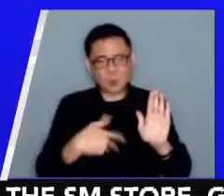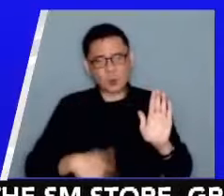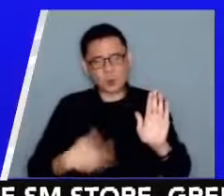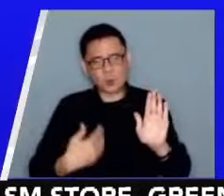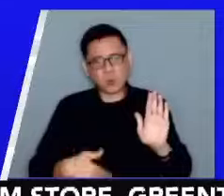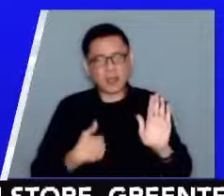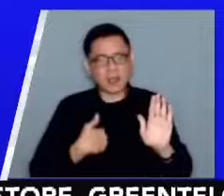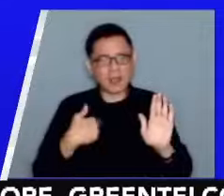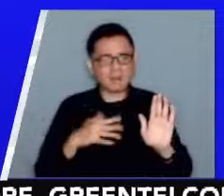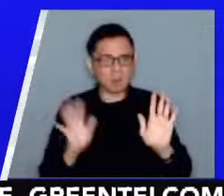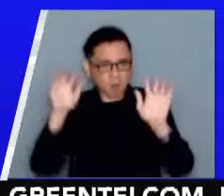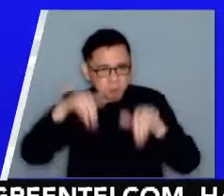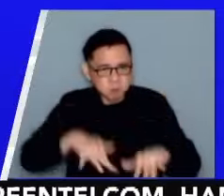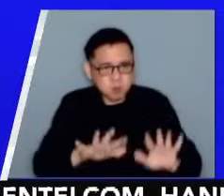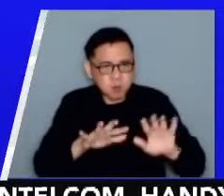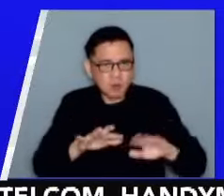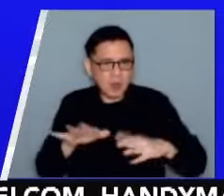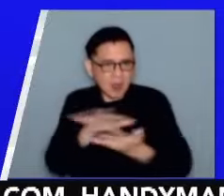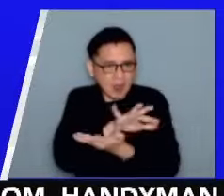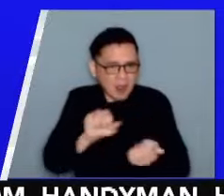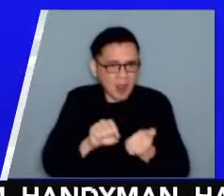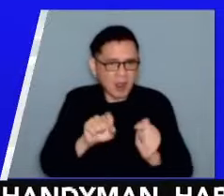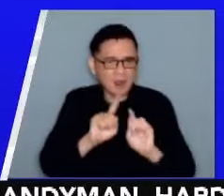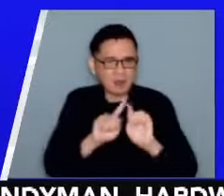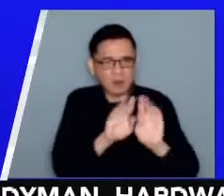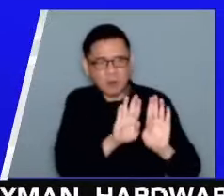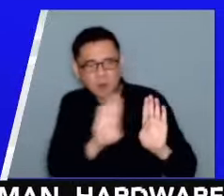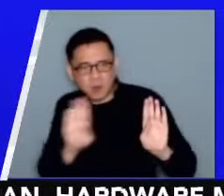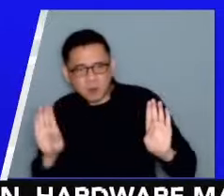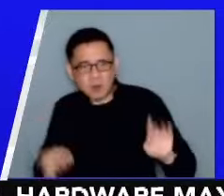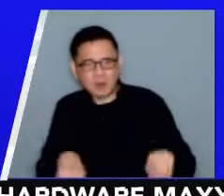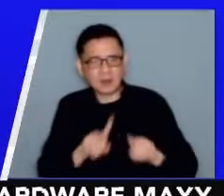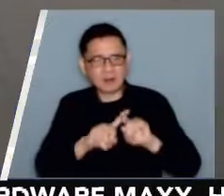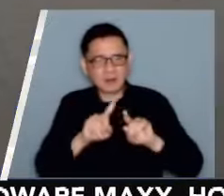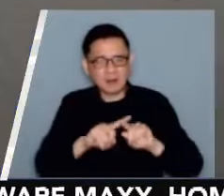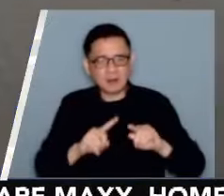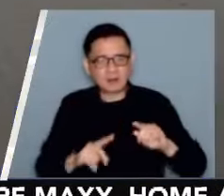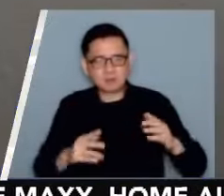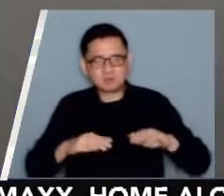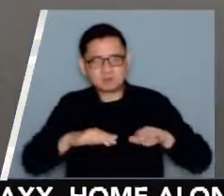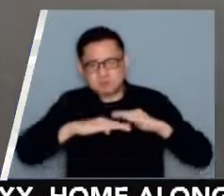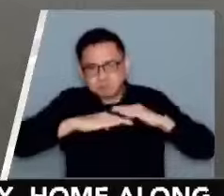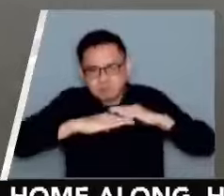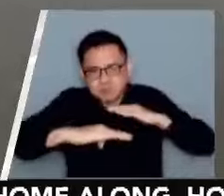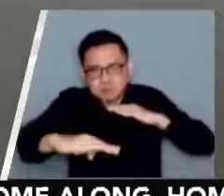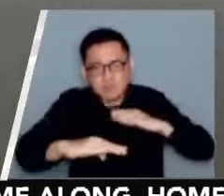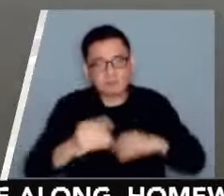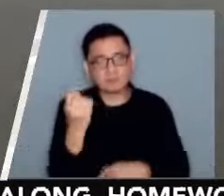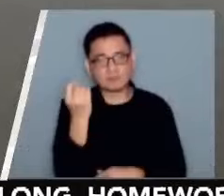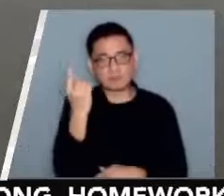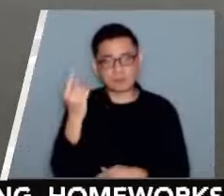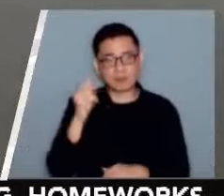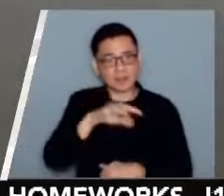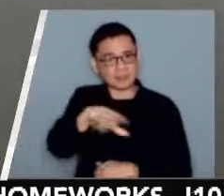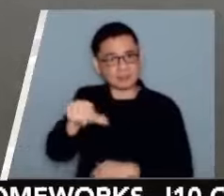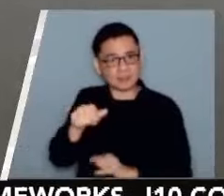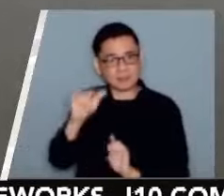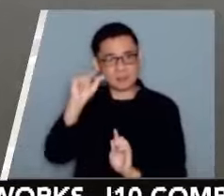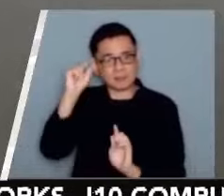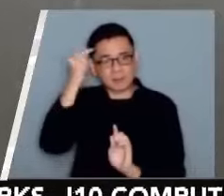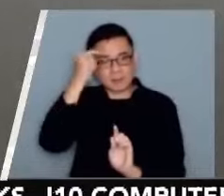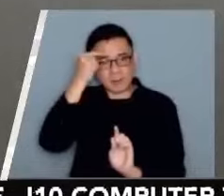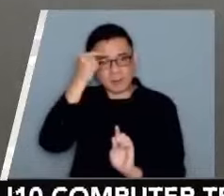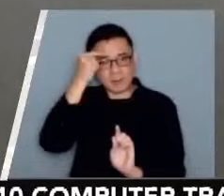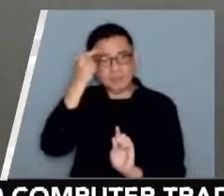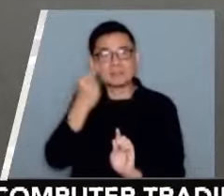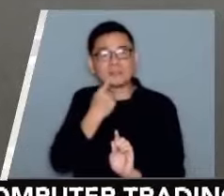structure dito sa may sta ana Cagayan ang problema po ngayon ng Cagayan provincial Government wala na silang calamity fund kaya wala